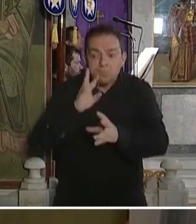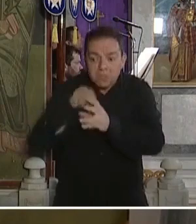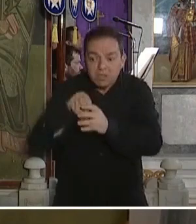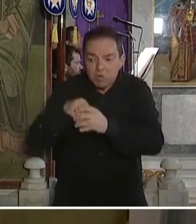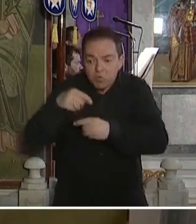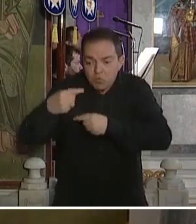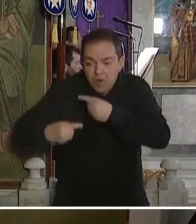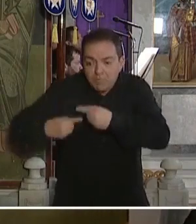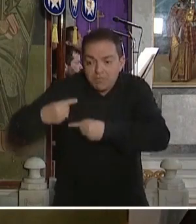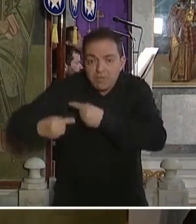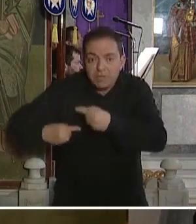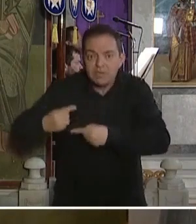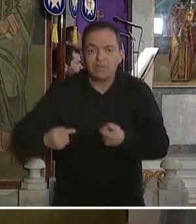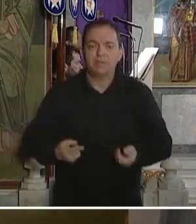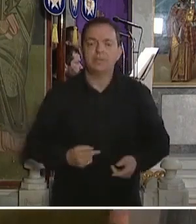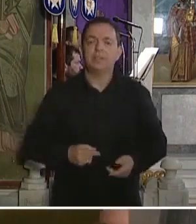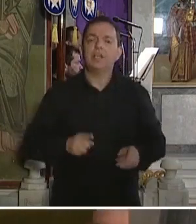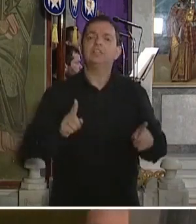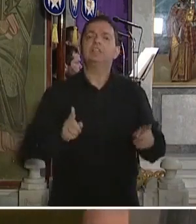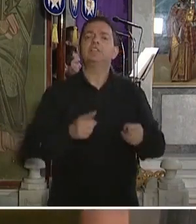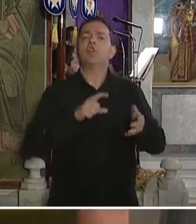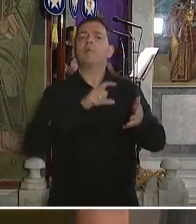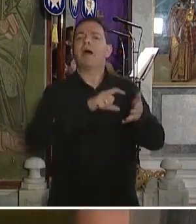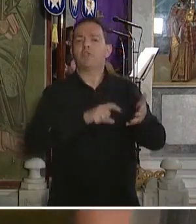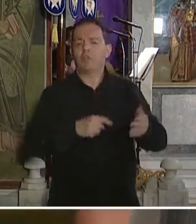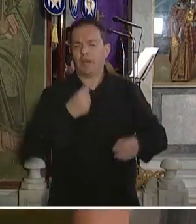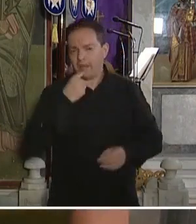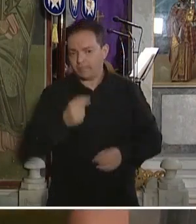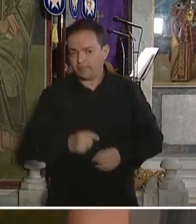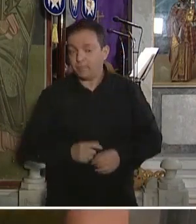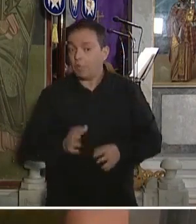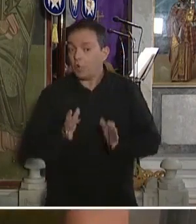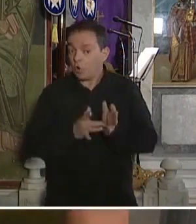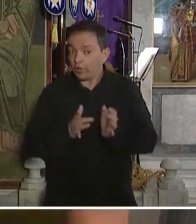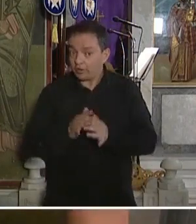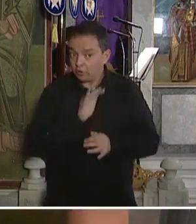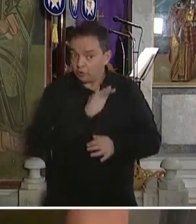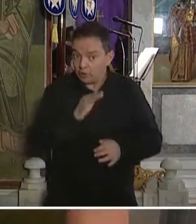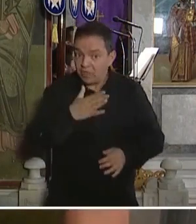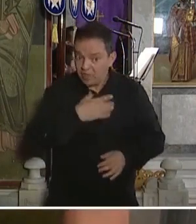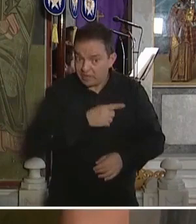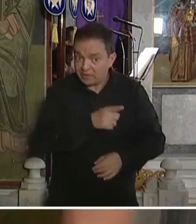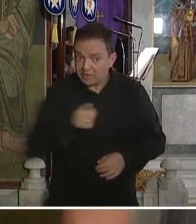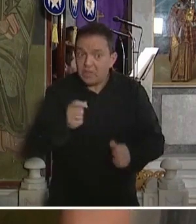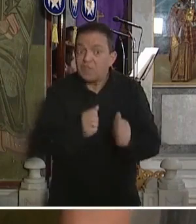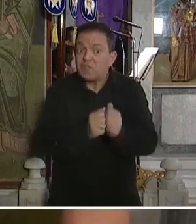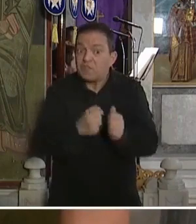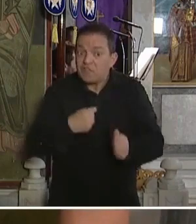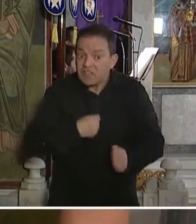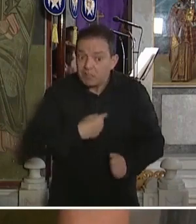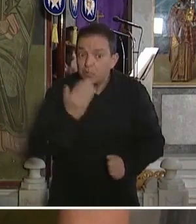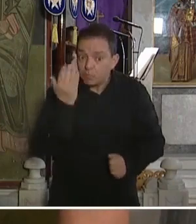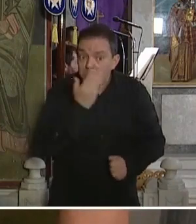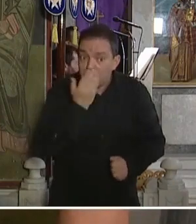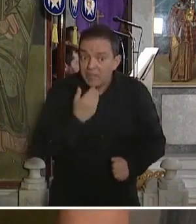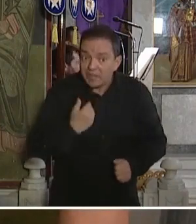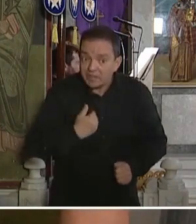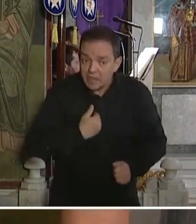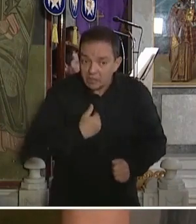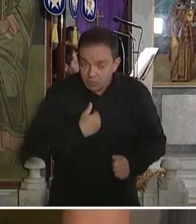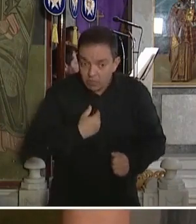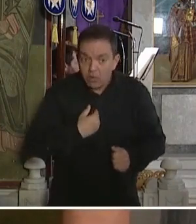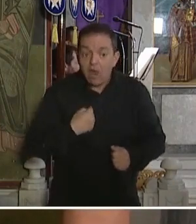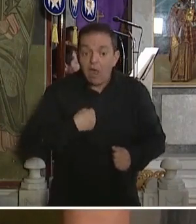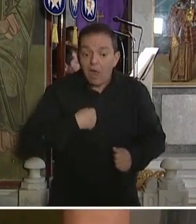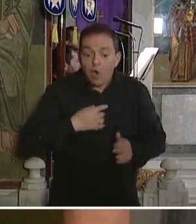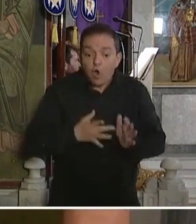τροπάρια τα διάφορα, λέει ο Κύριος ότι αν θέλετε να είστε φίλοι μου και μαθητές μου, με μιμήστε,